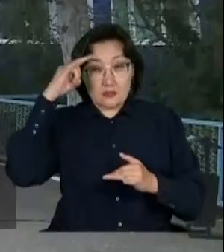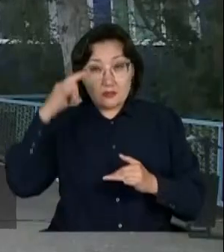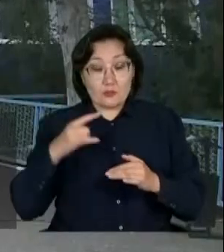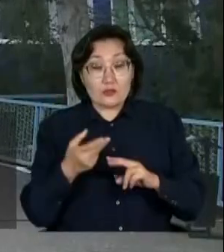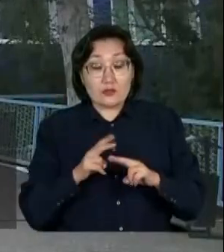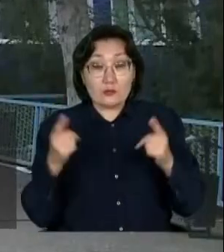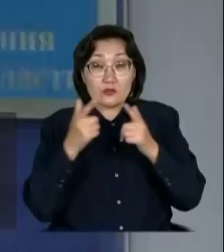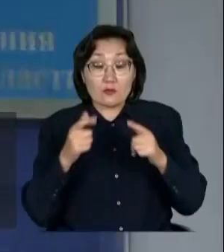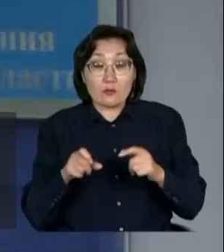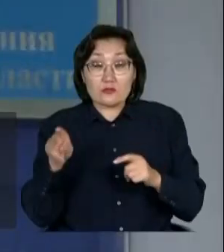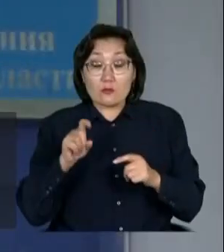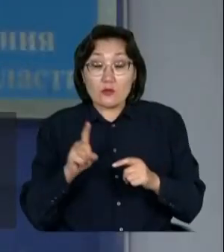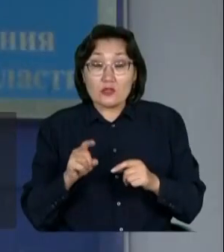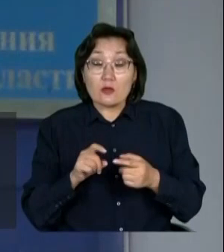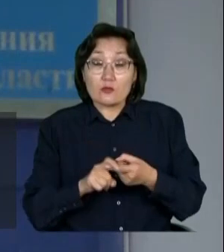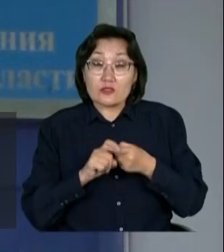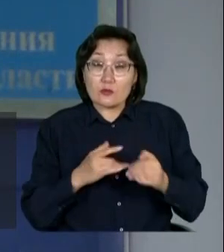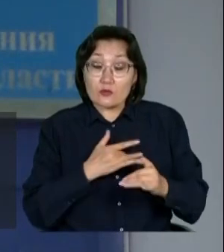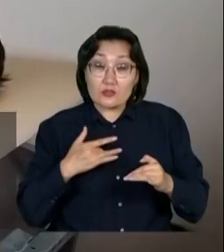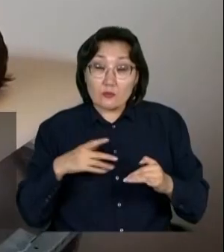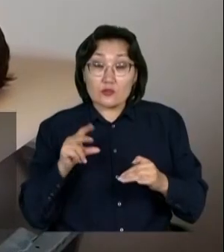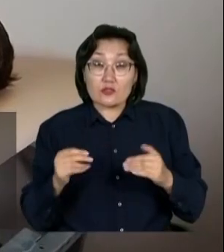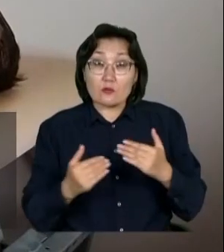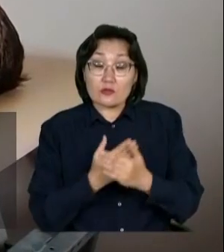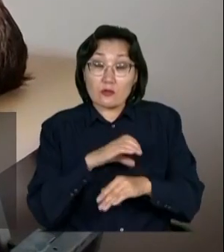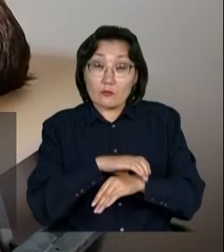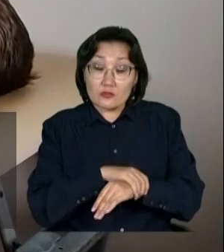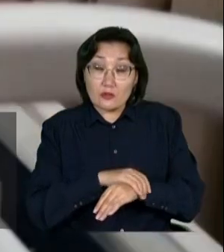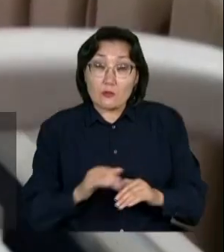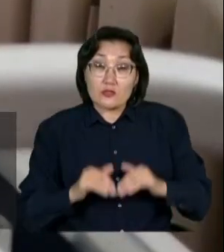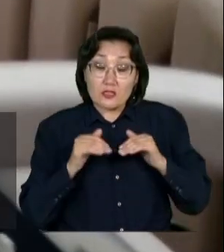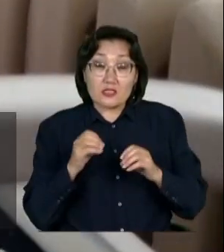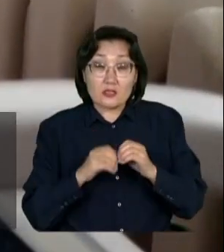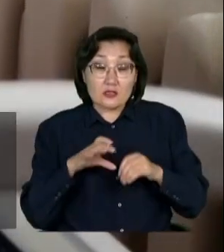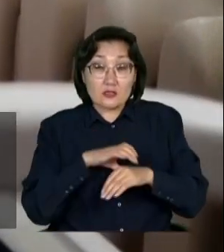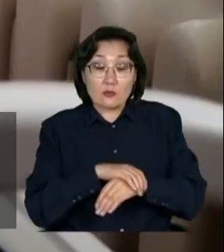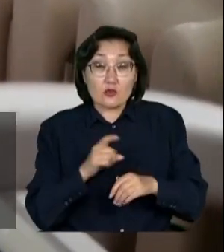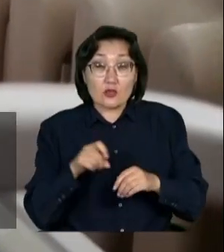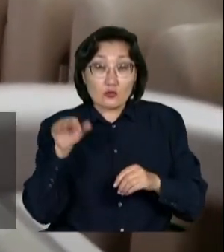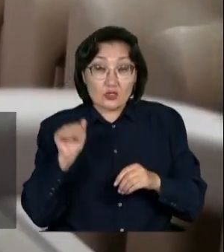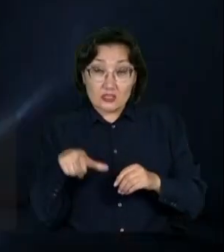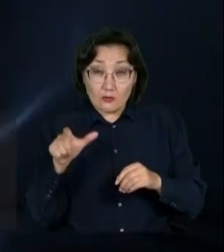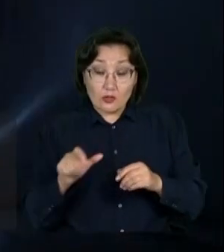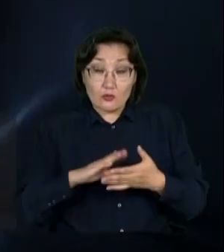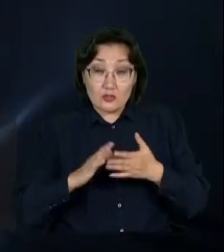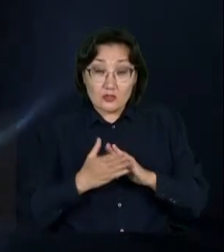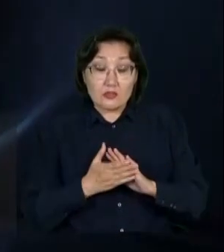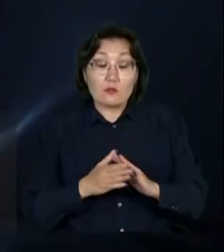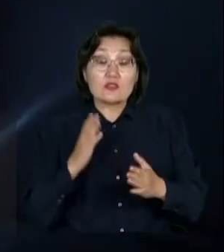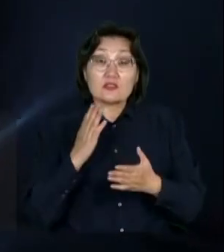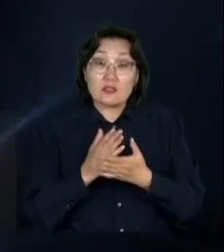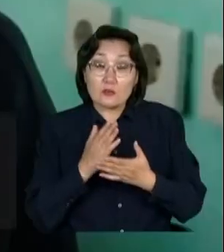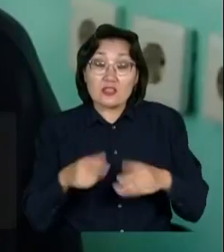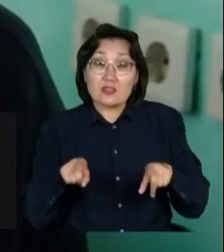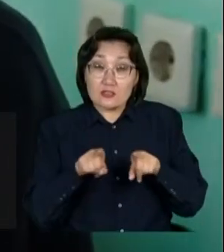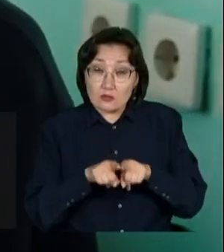данным ВОЗ, эпидемия туберкулеза, если число новых фактов и рецидивов болезни превышает 10 случаев на 100 тысяч человек, то ситуация характеризуется именно